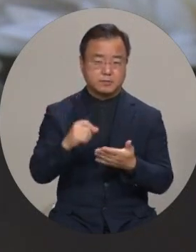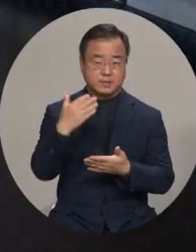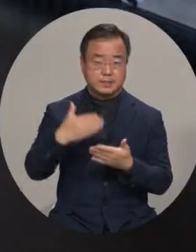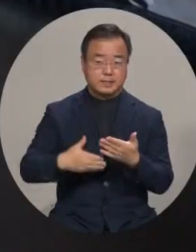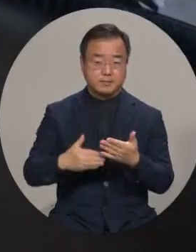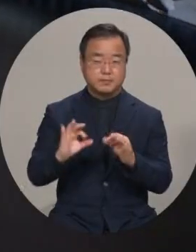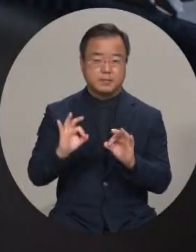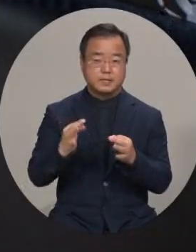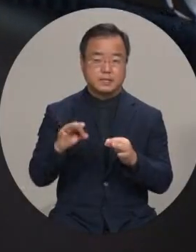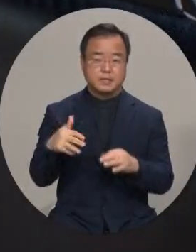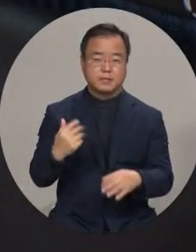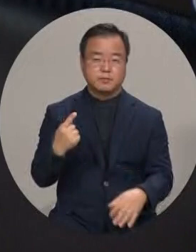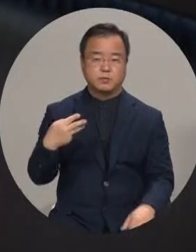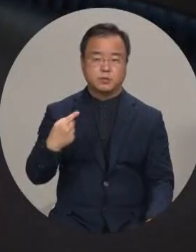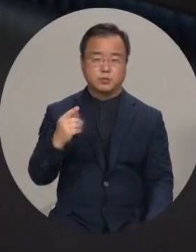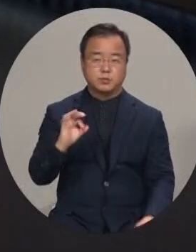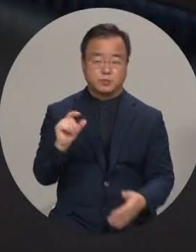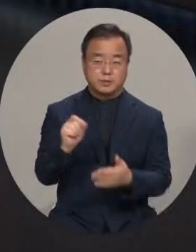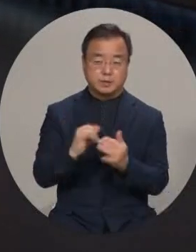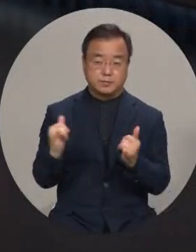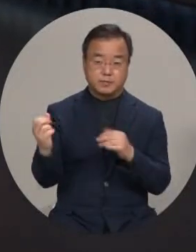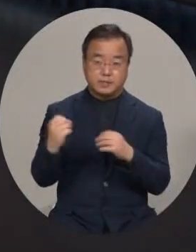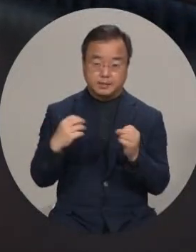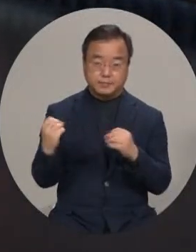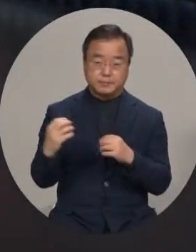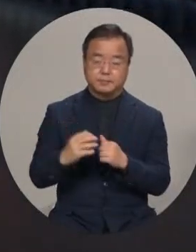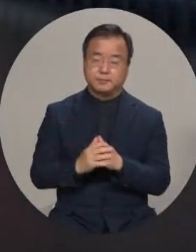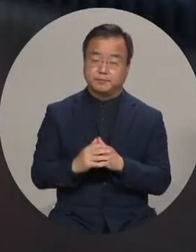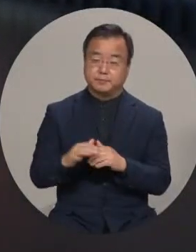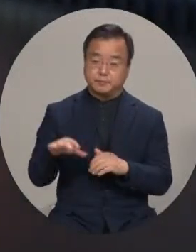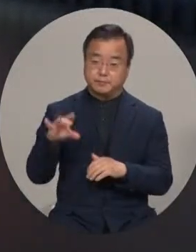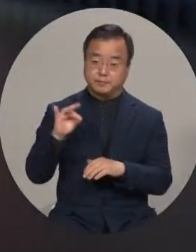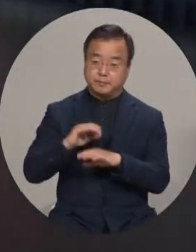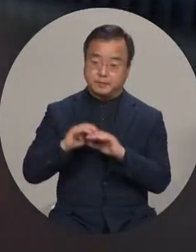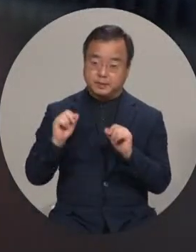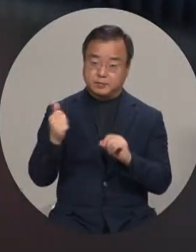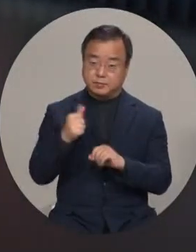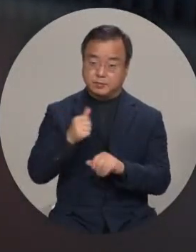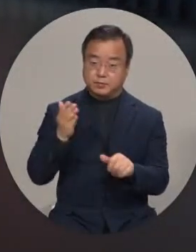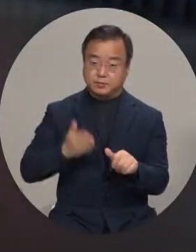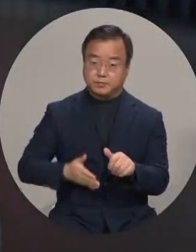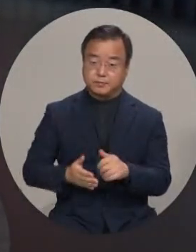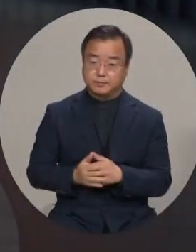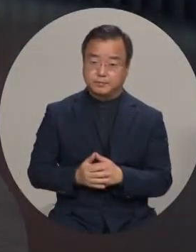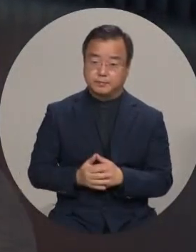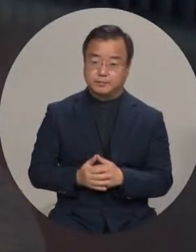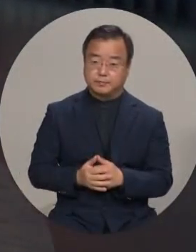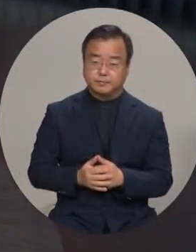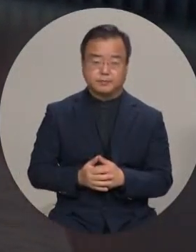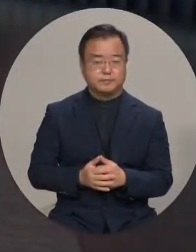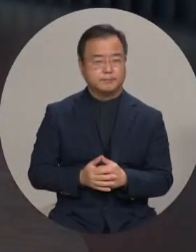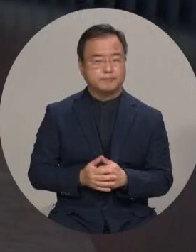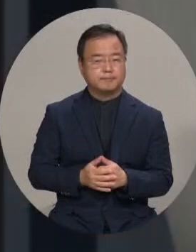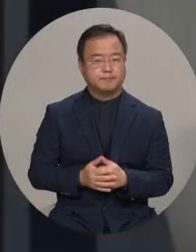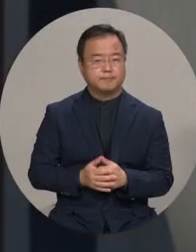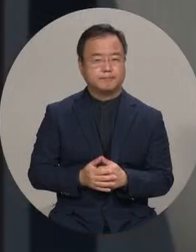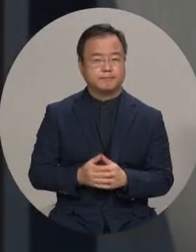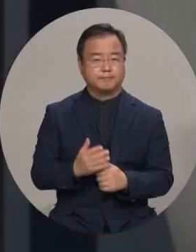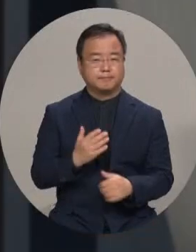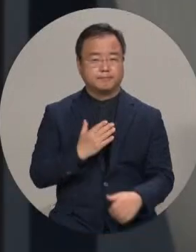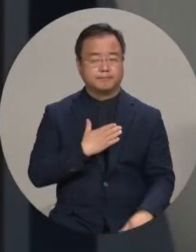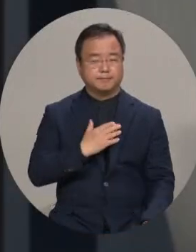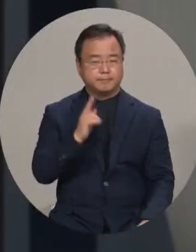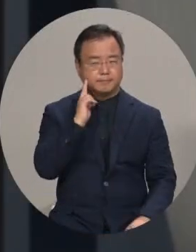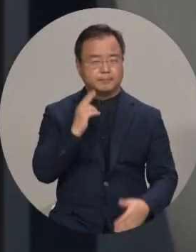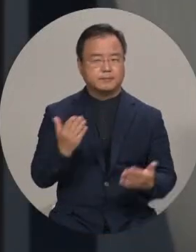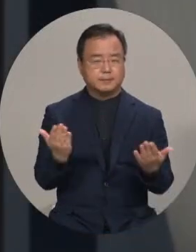작가님 어서 오세요네 안녕하세요네 시청자들께 소개 부탁드리겠습니다네 제가 참사